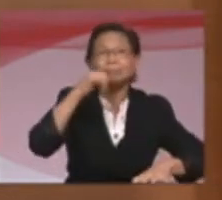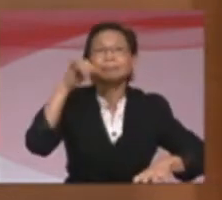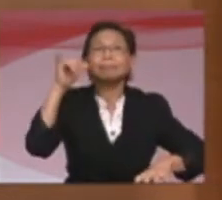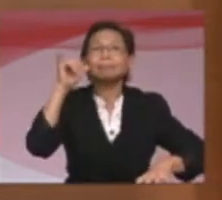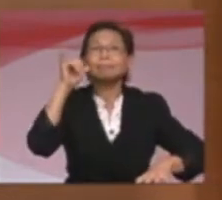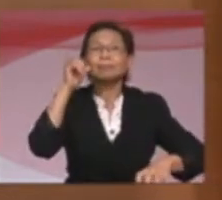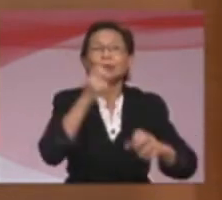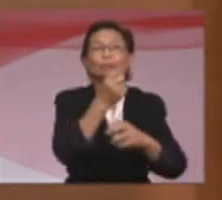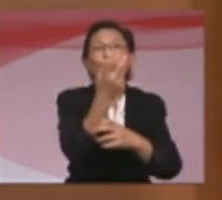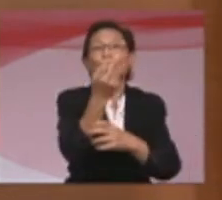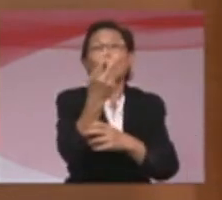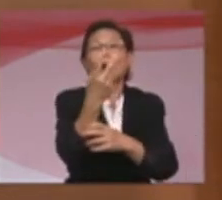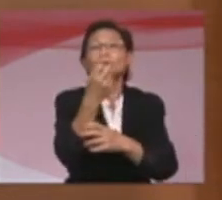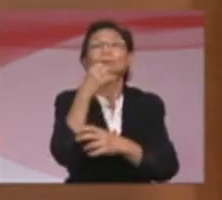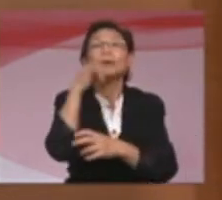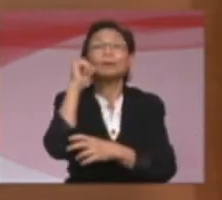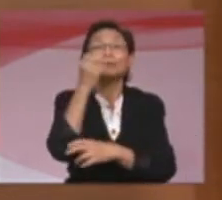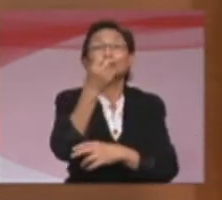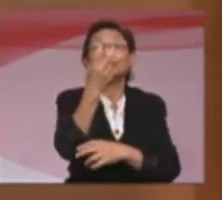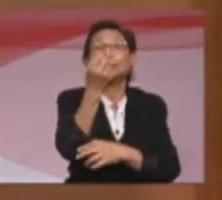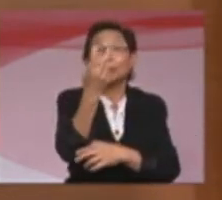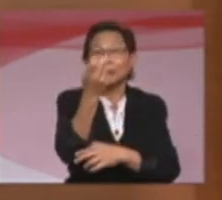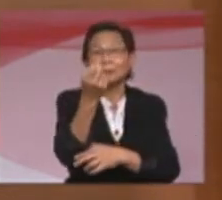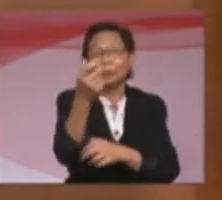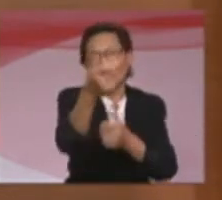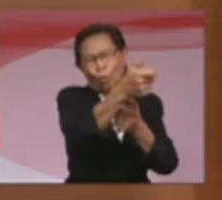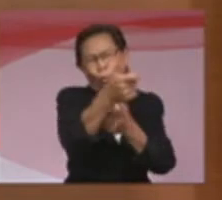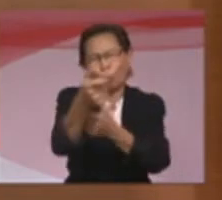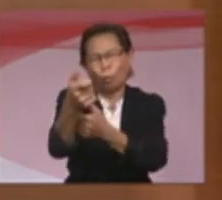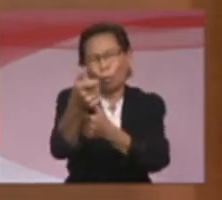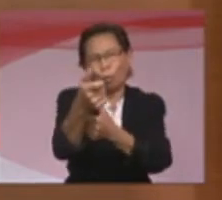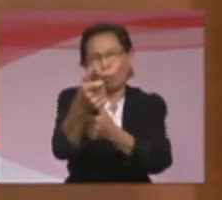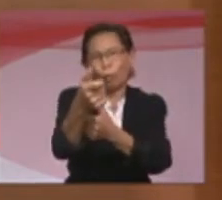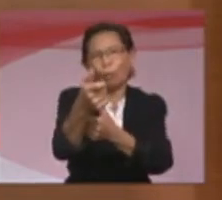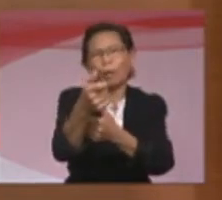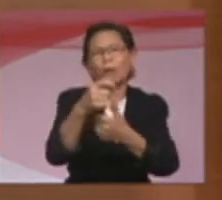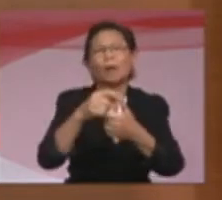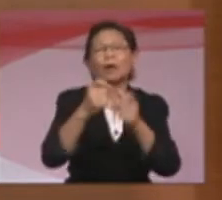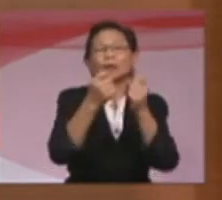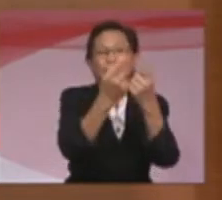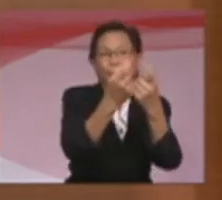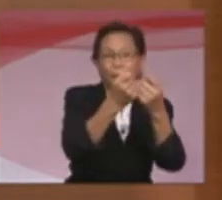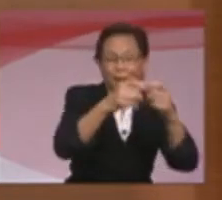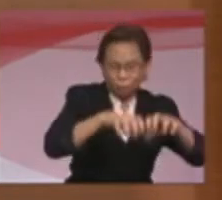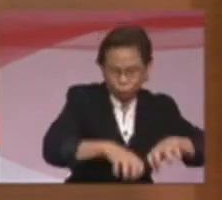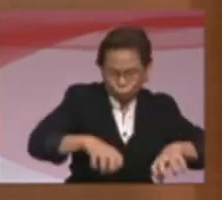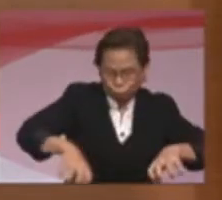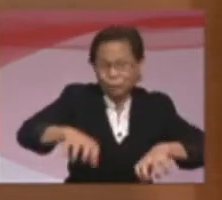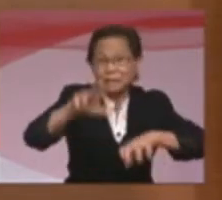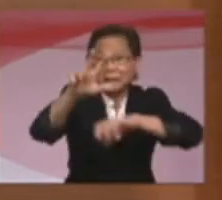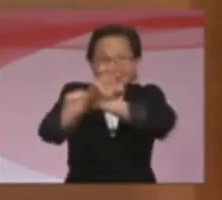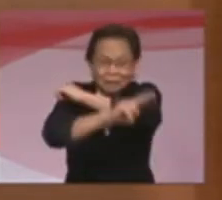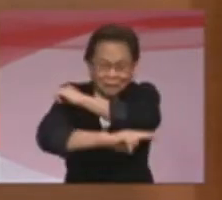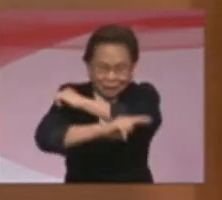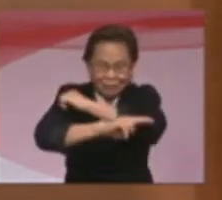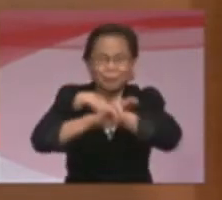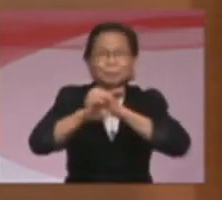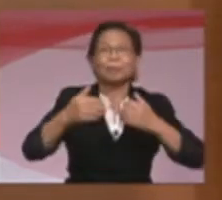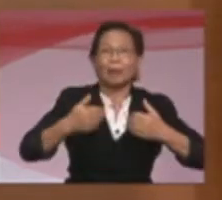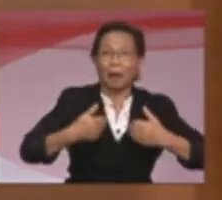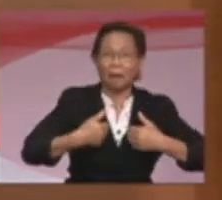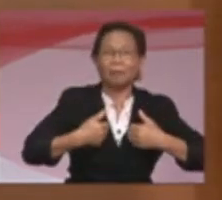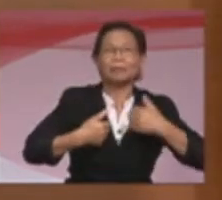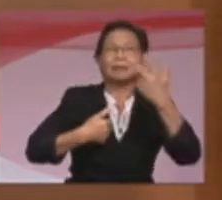sebanyak 12 operasi sanitasi yang meliputi 11 zon di 3 buah negeri